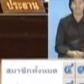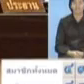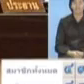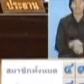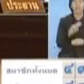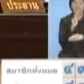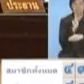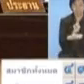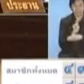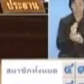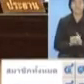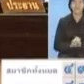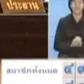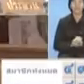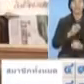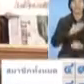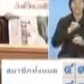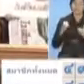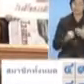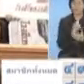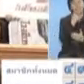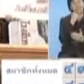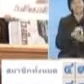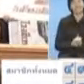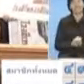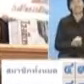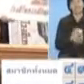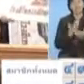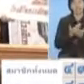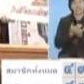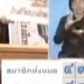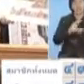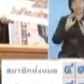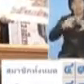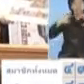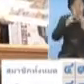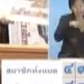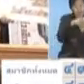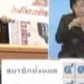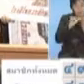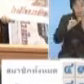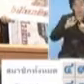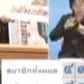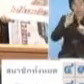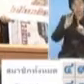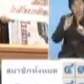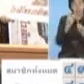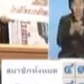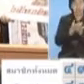ท่านประธานที่เคารพครับผมเสียดายนะฮะท่านของบประมาณแผ่นดินครั้งนี้ยุทธศาสตร์ที่8ของ